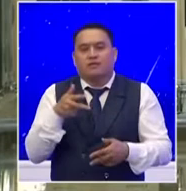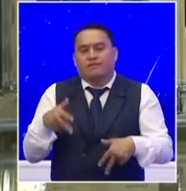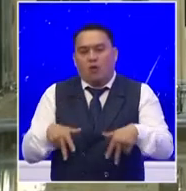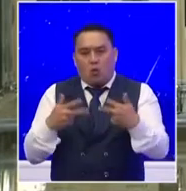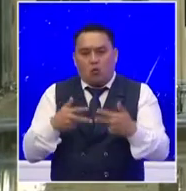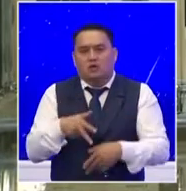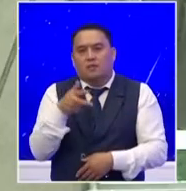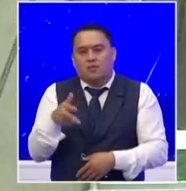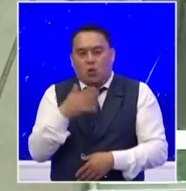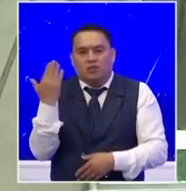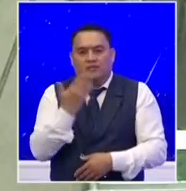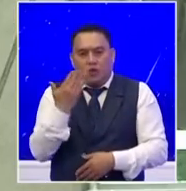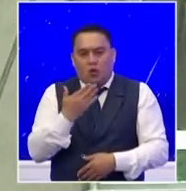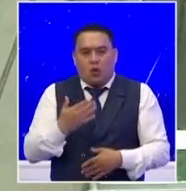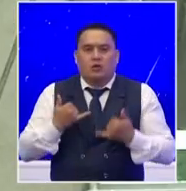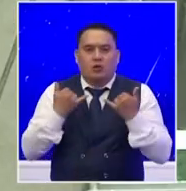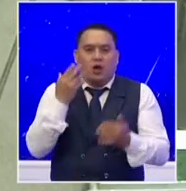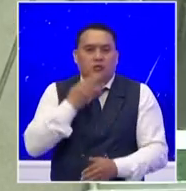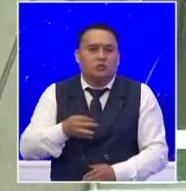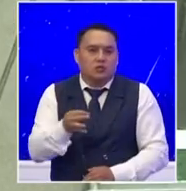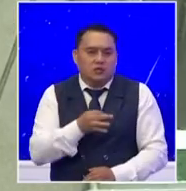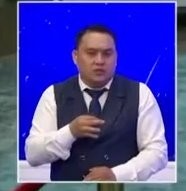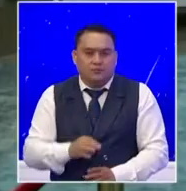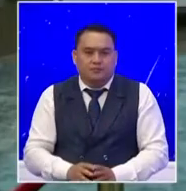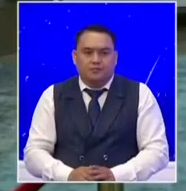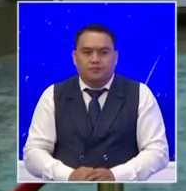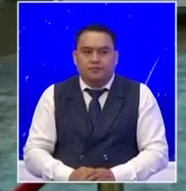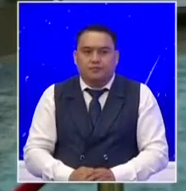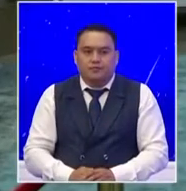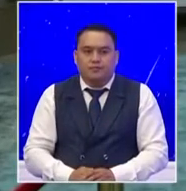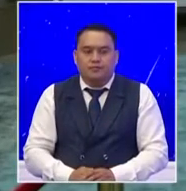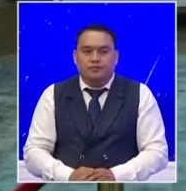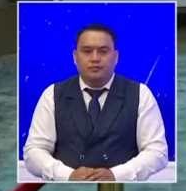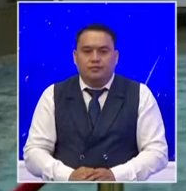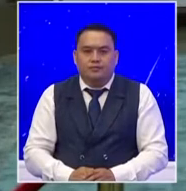видеоролик, посвященный подвигу ветеранов Алматинской области.